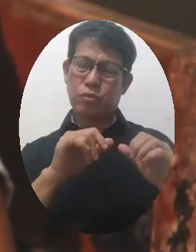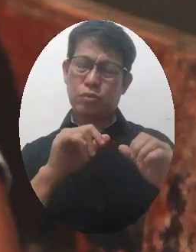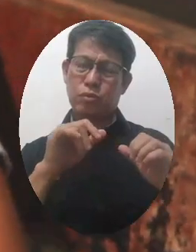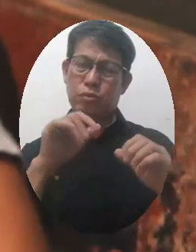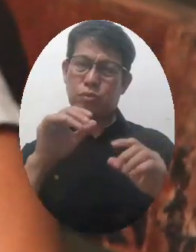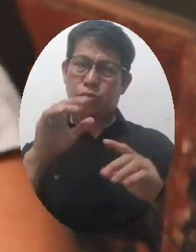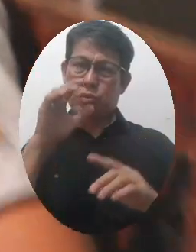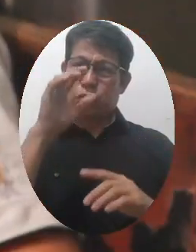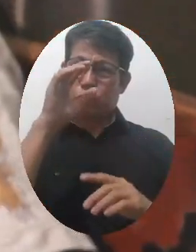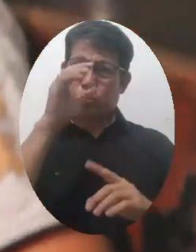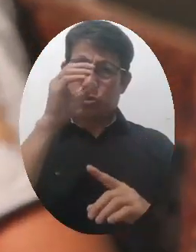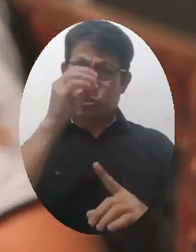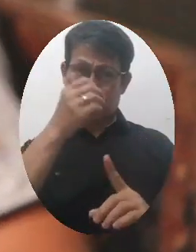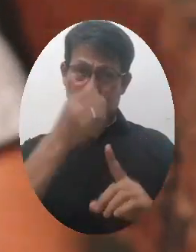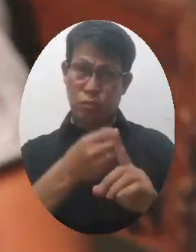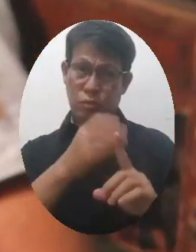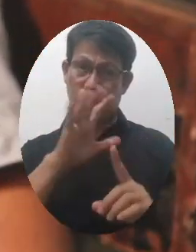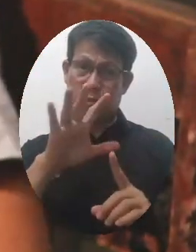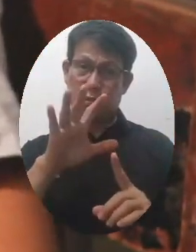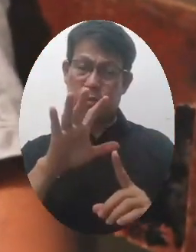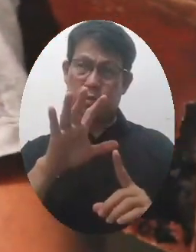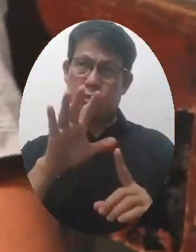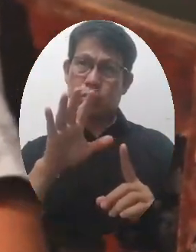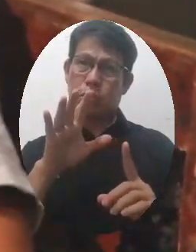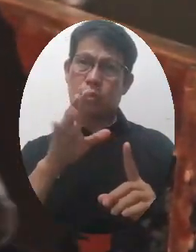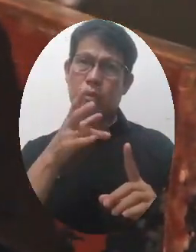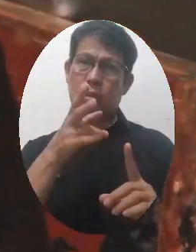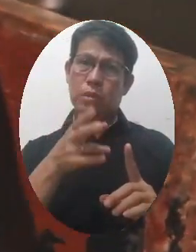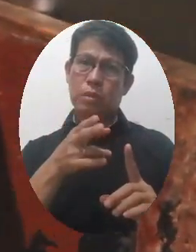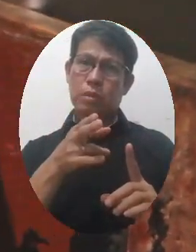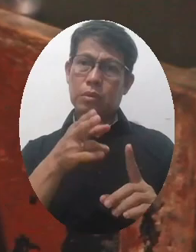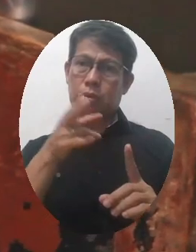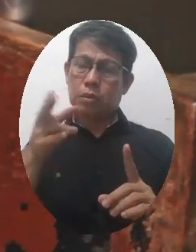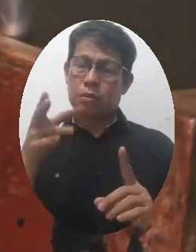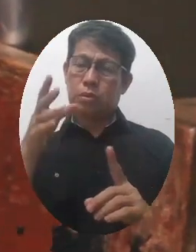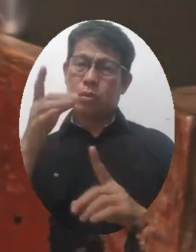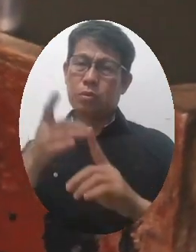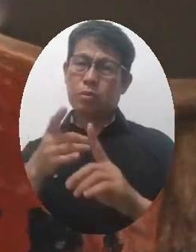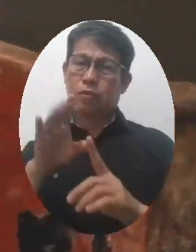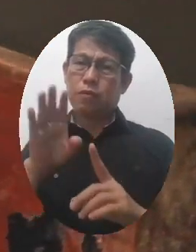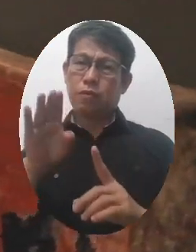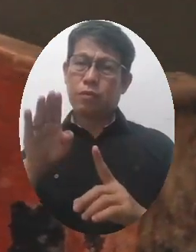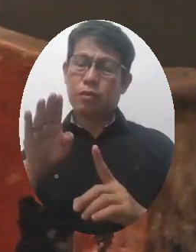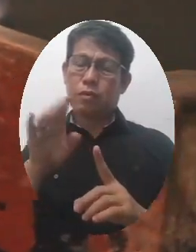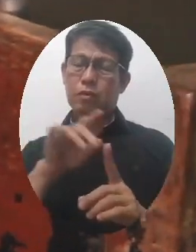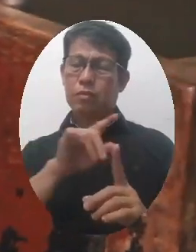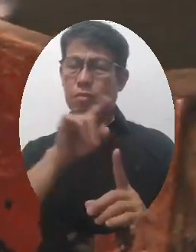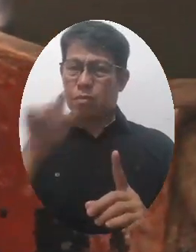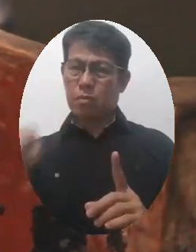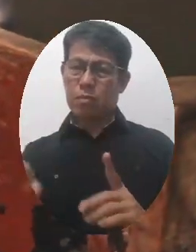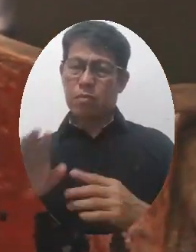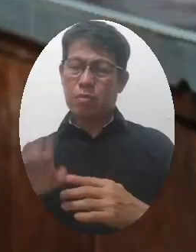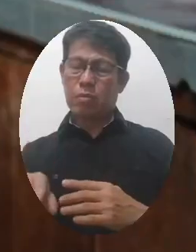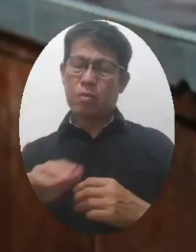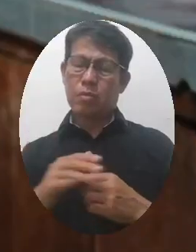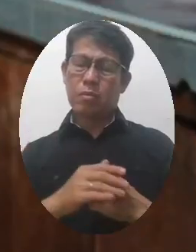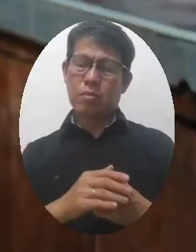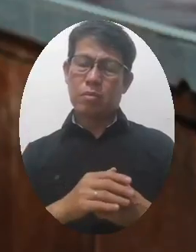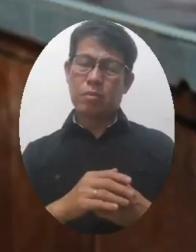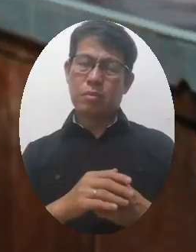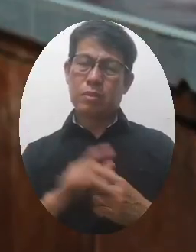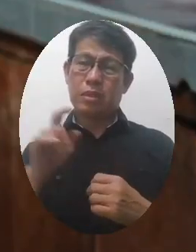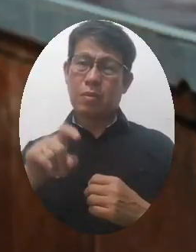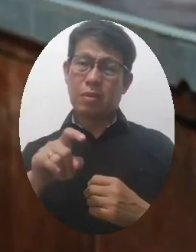paggamot. October 5, then nalaman lang po namin December 14, pagbalik po namin ng hospital.